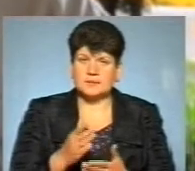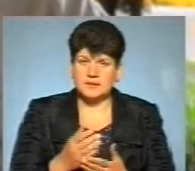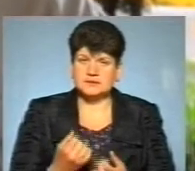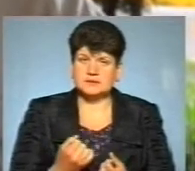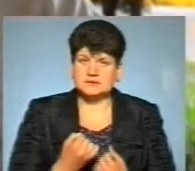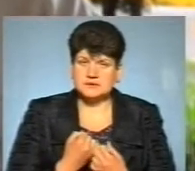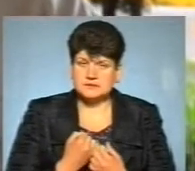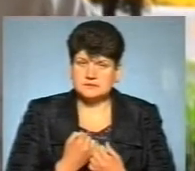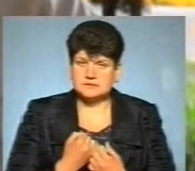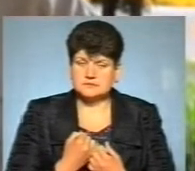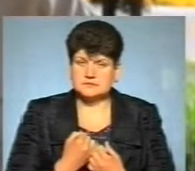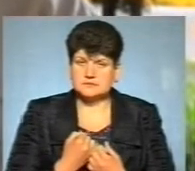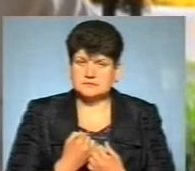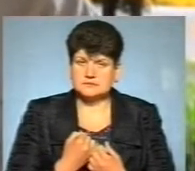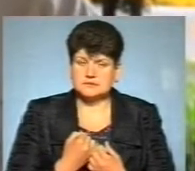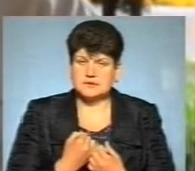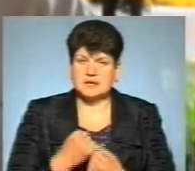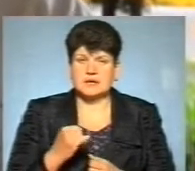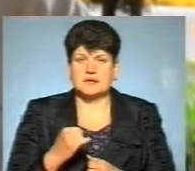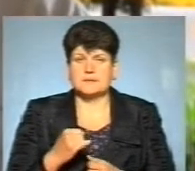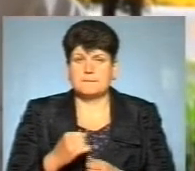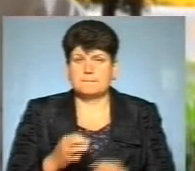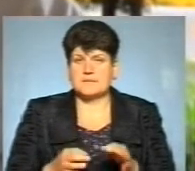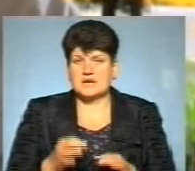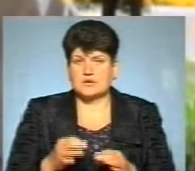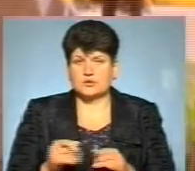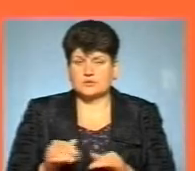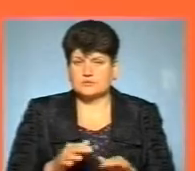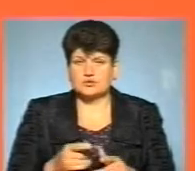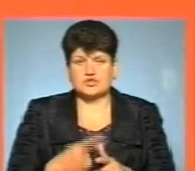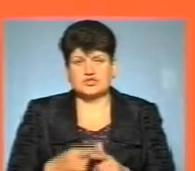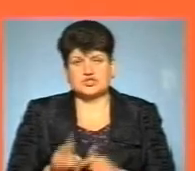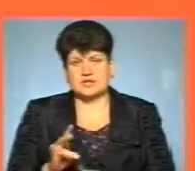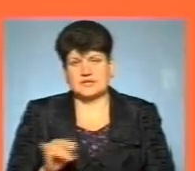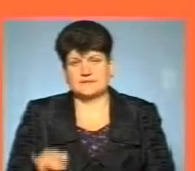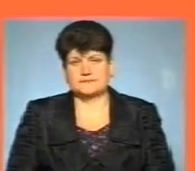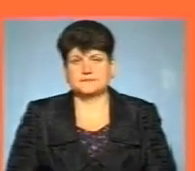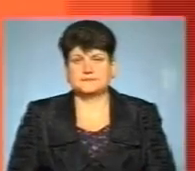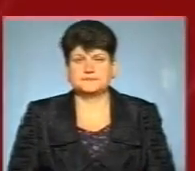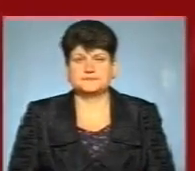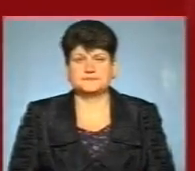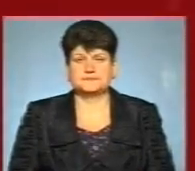ковіду, тобто вона імунізувалася природнім способом чи ні.